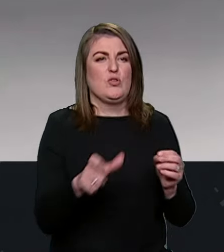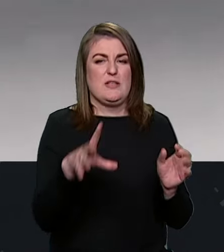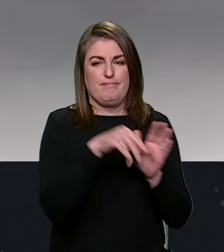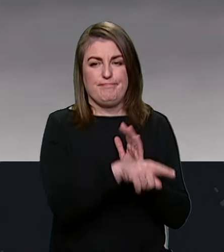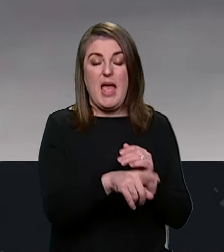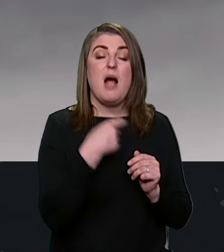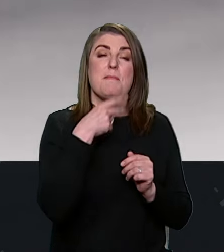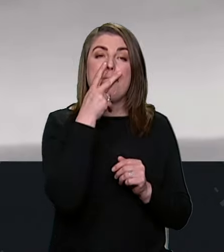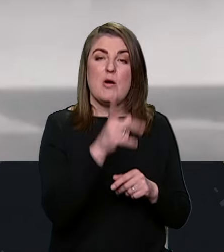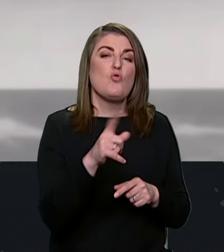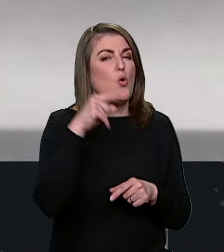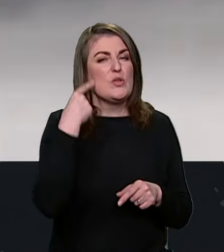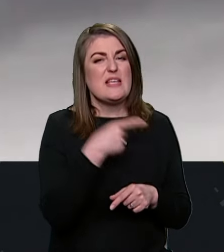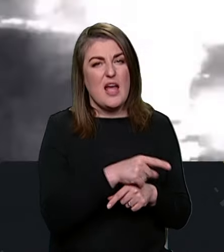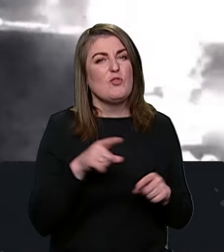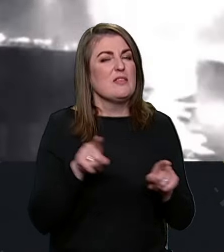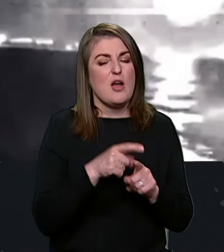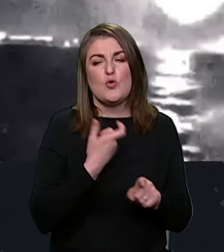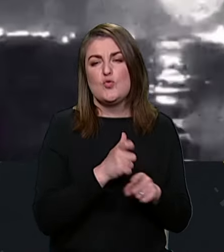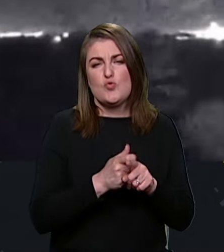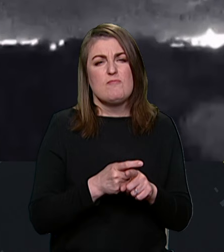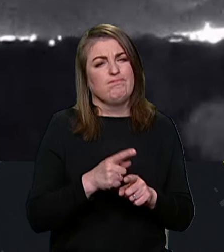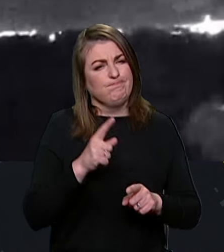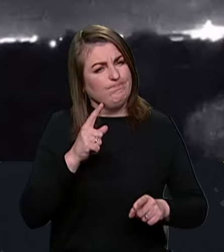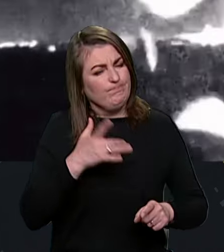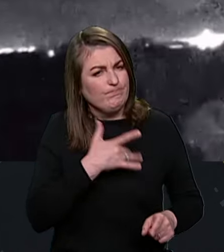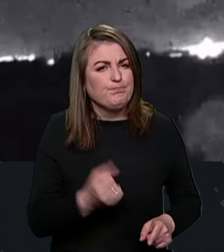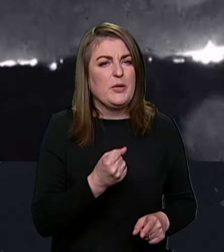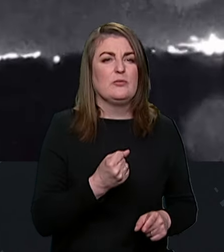Але ми бачимо, що росіяни, вони так дуже вперто